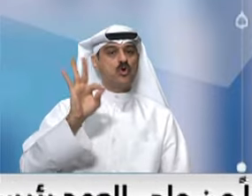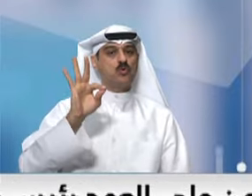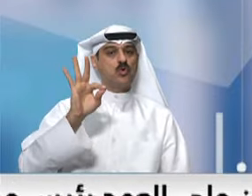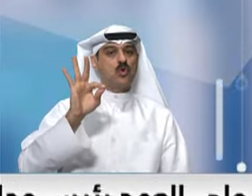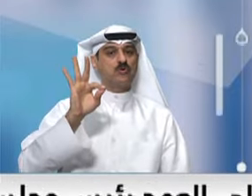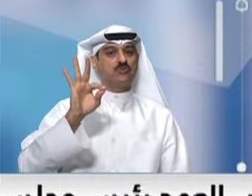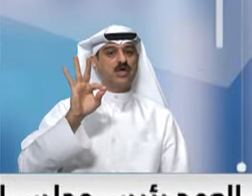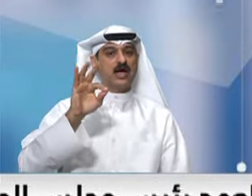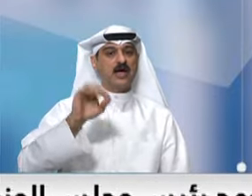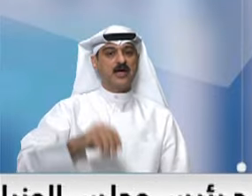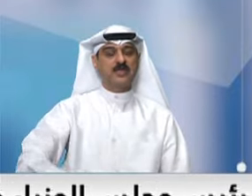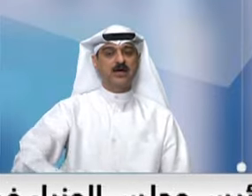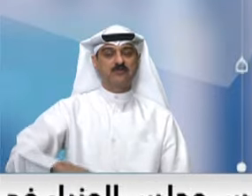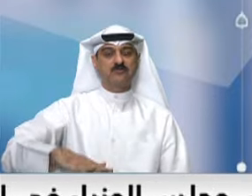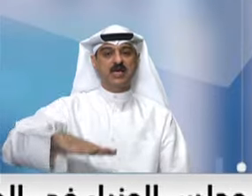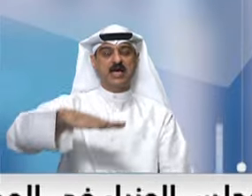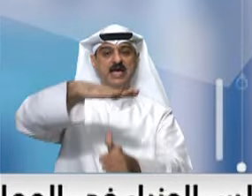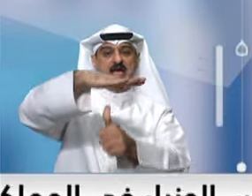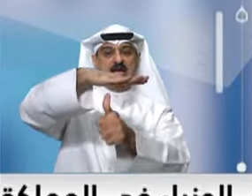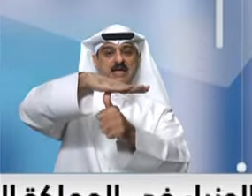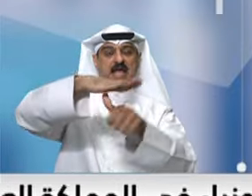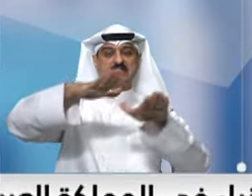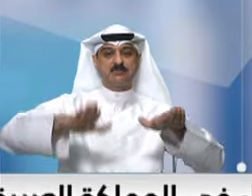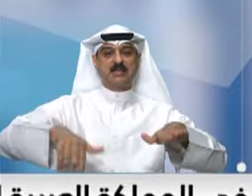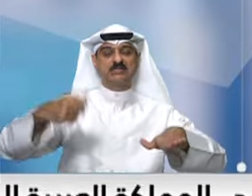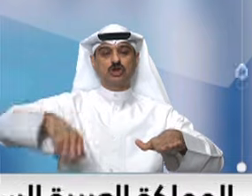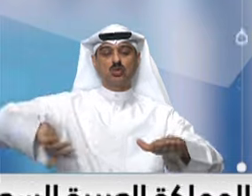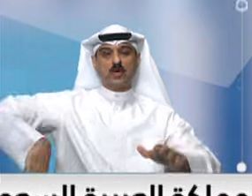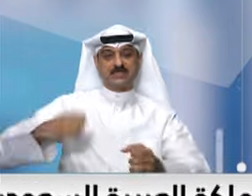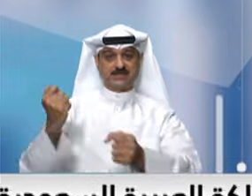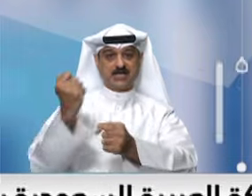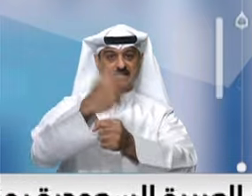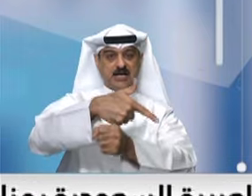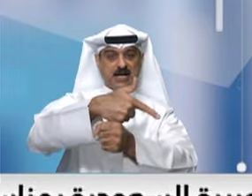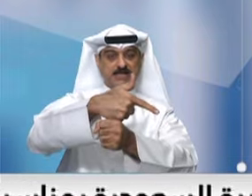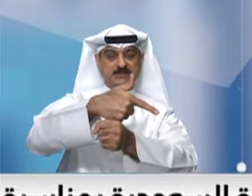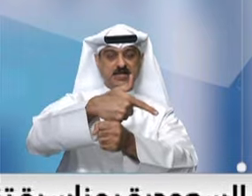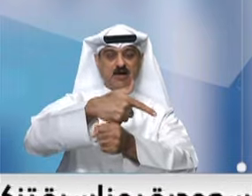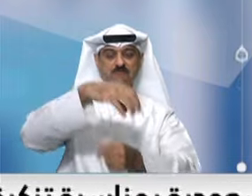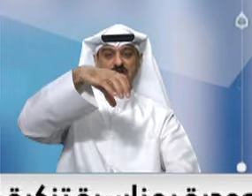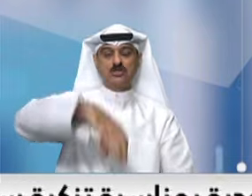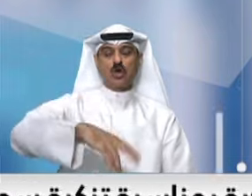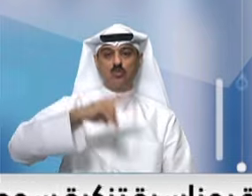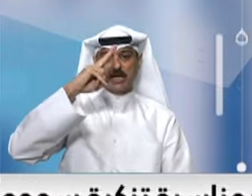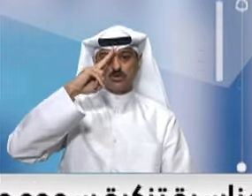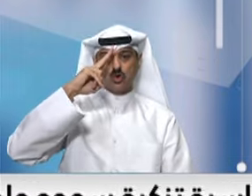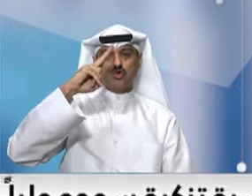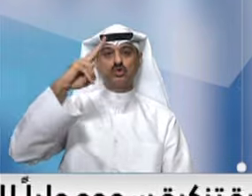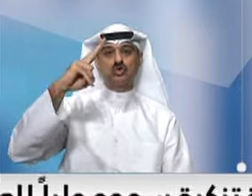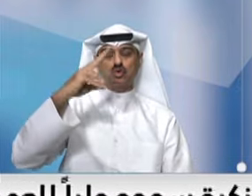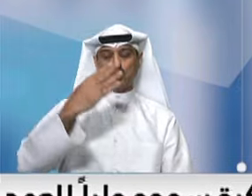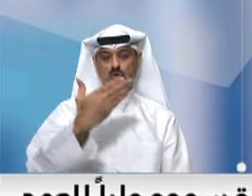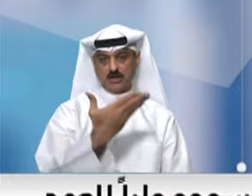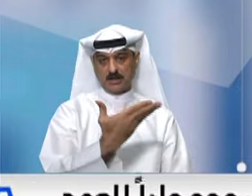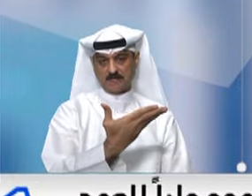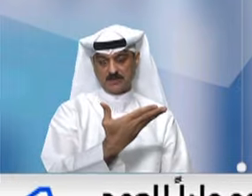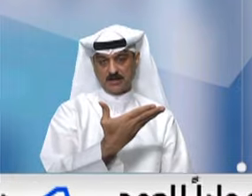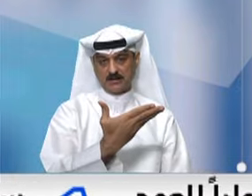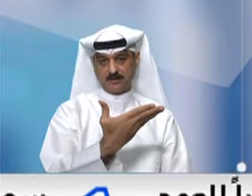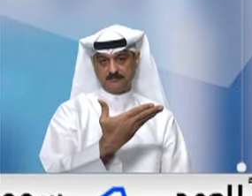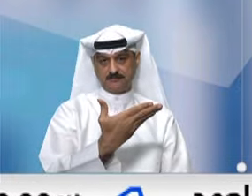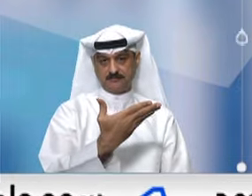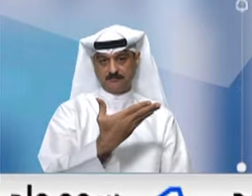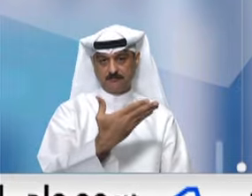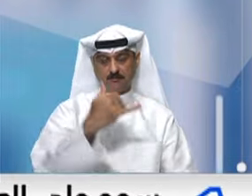الملكي الامير محمد بن سلمان بن عبد العزيز ال سعود ولي العهد رئيس مجلس الوزراء في المملكه